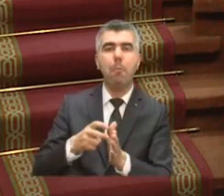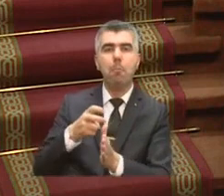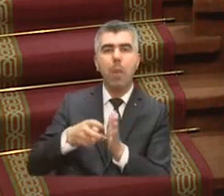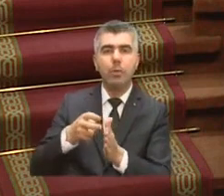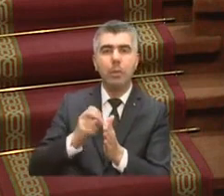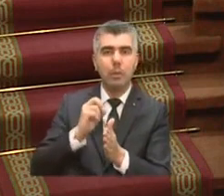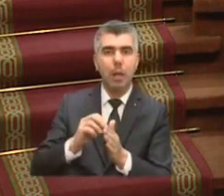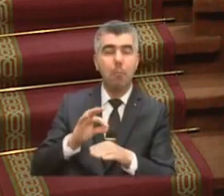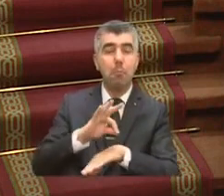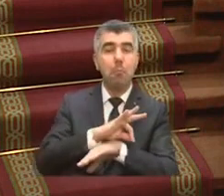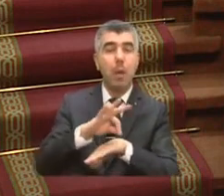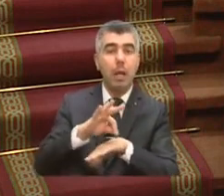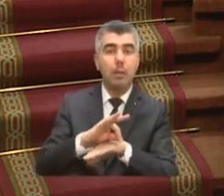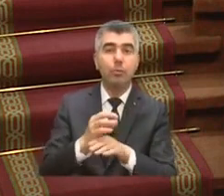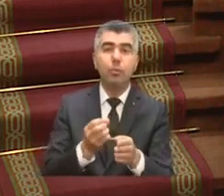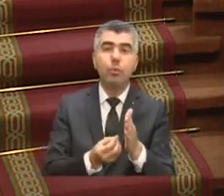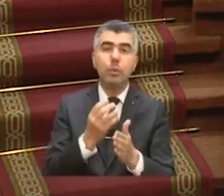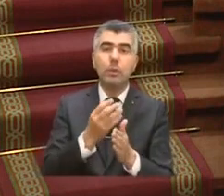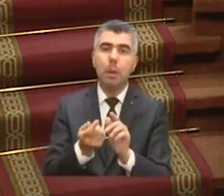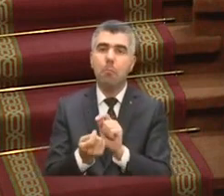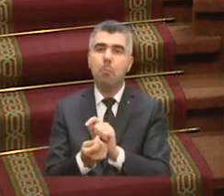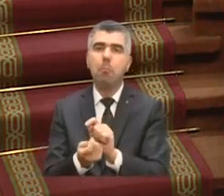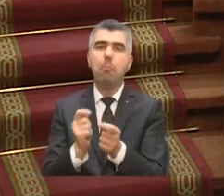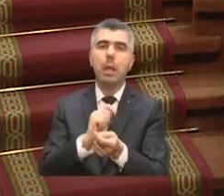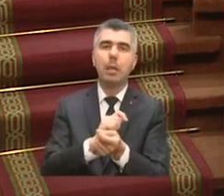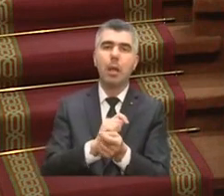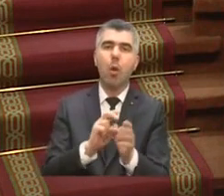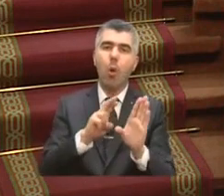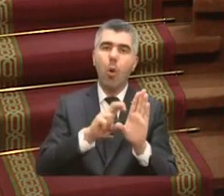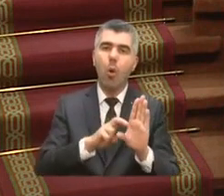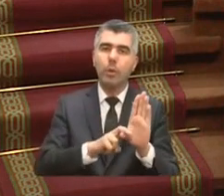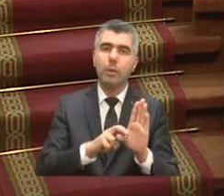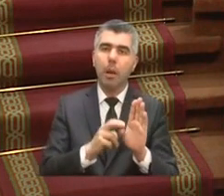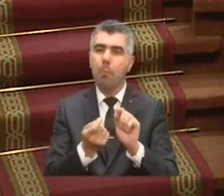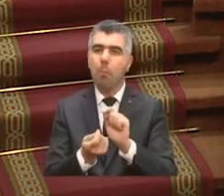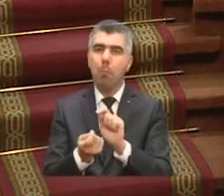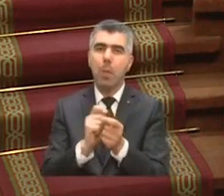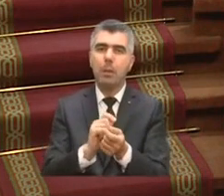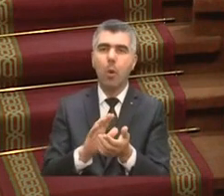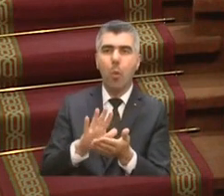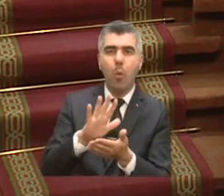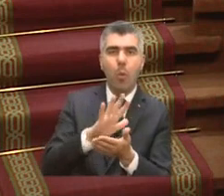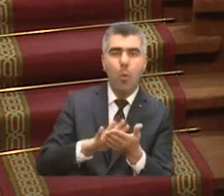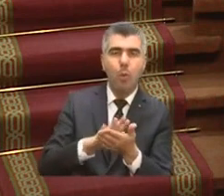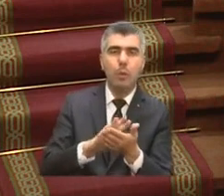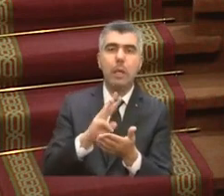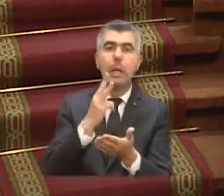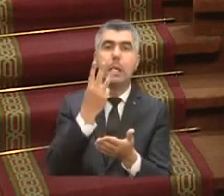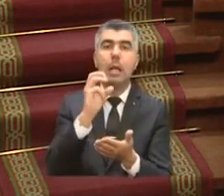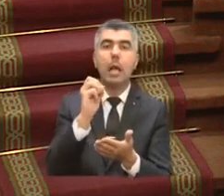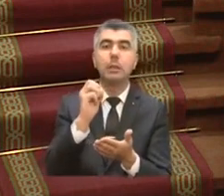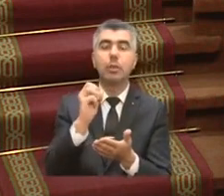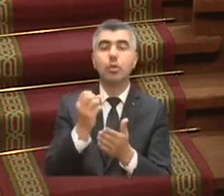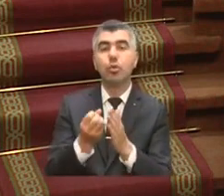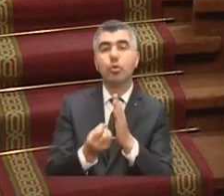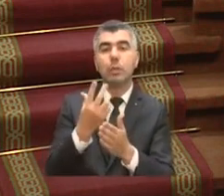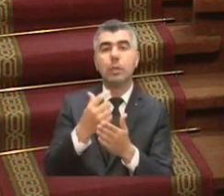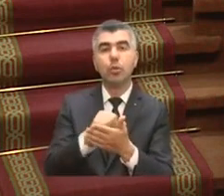يقوم المكتب حاليا بتحديث وتجديد اسطول الكلاسيكي باستثمارات مهمه تتمثل في اقتناء 30 قاطره كهربائيه